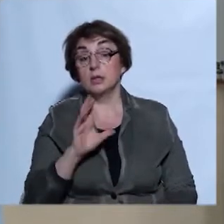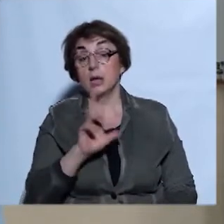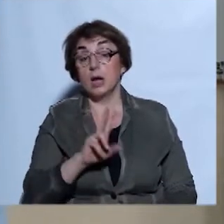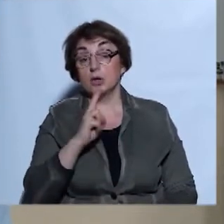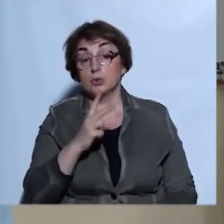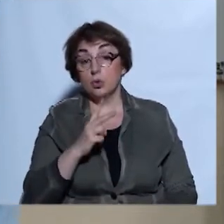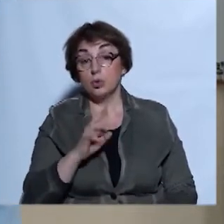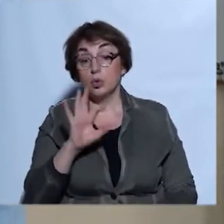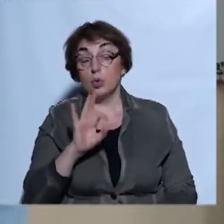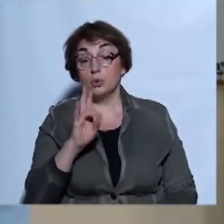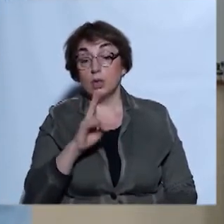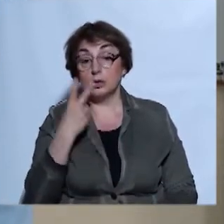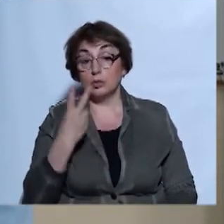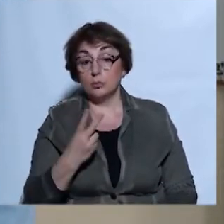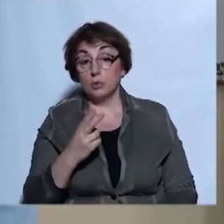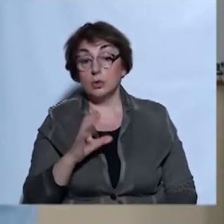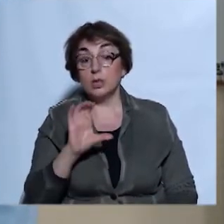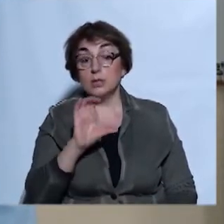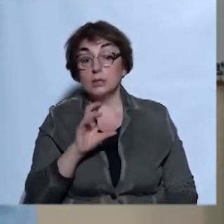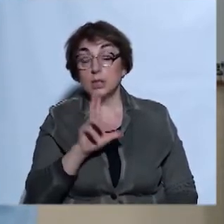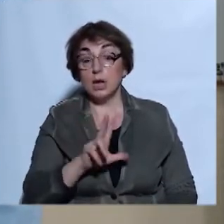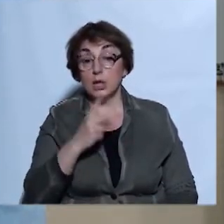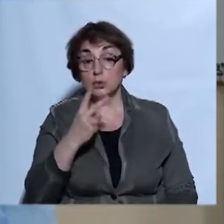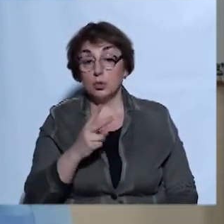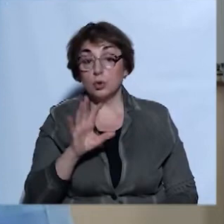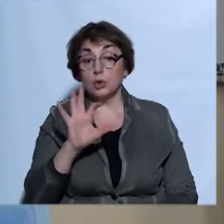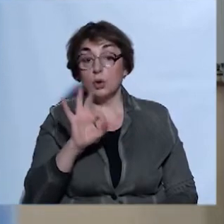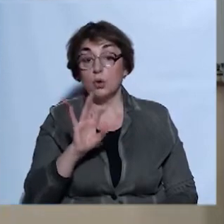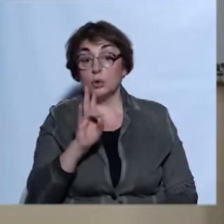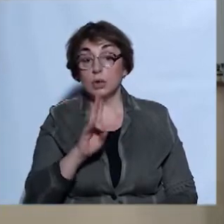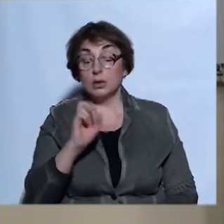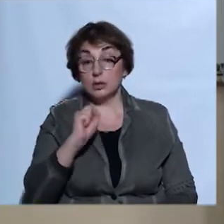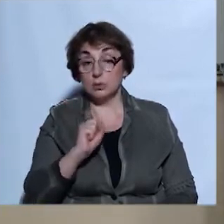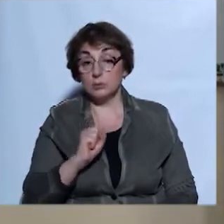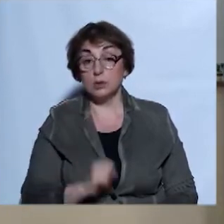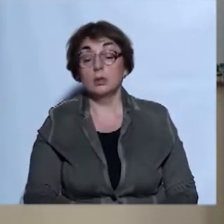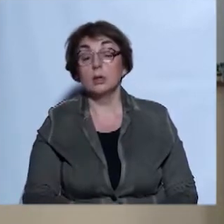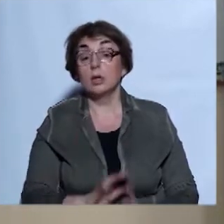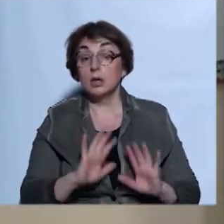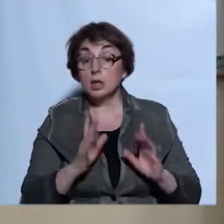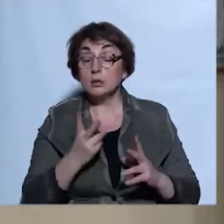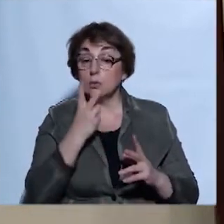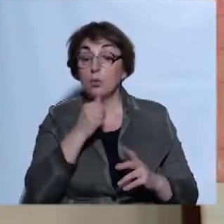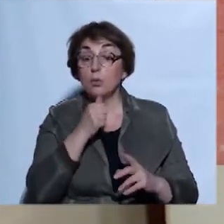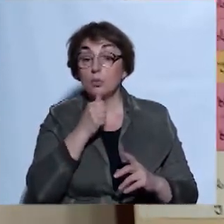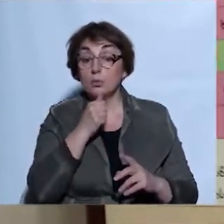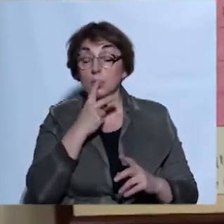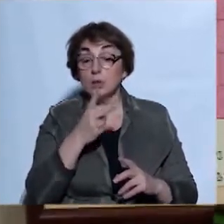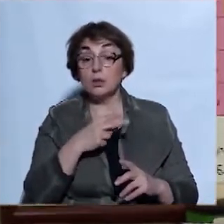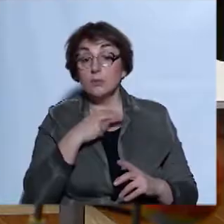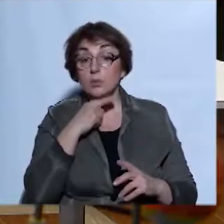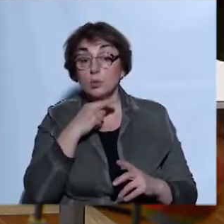– განსაკუთრებით ყურადღება უნდა გავამახვილოთ